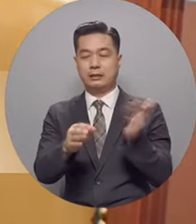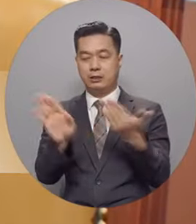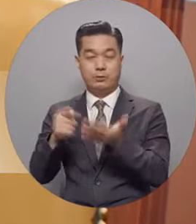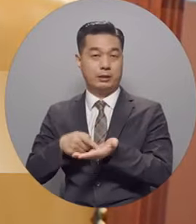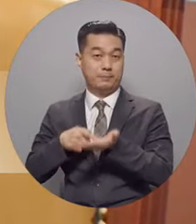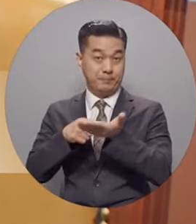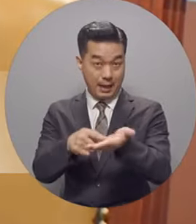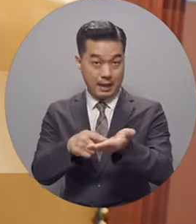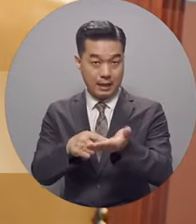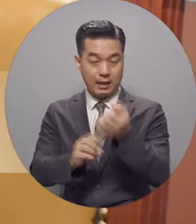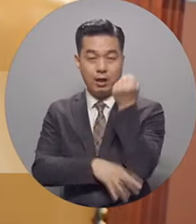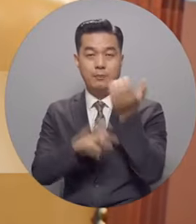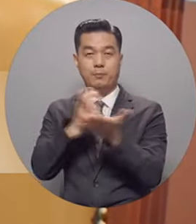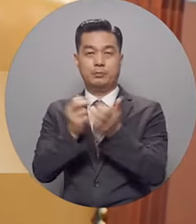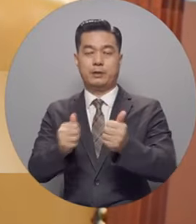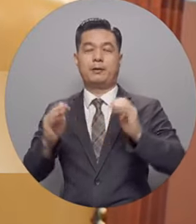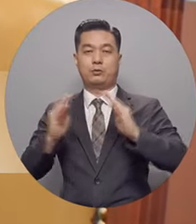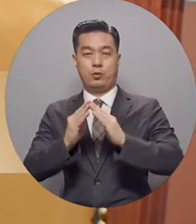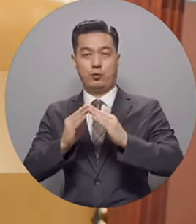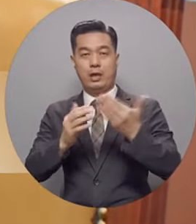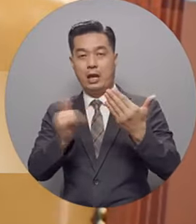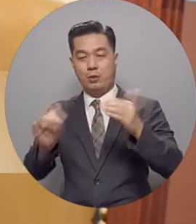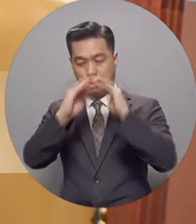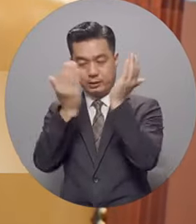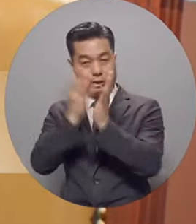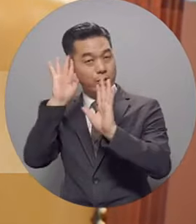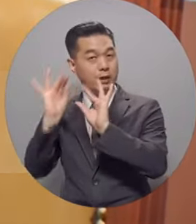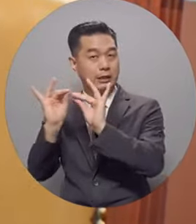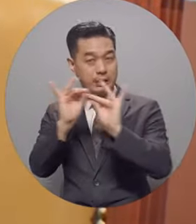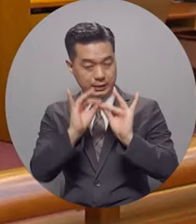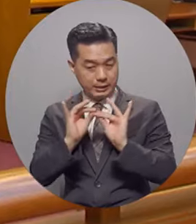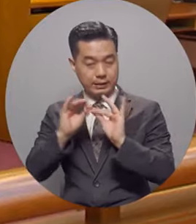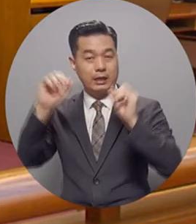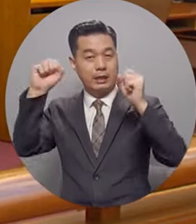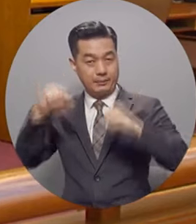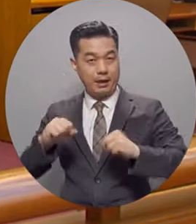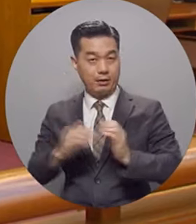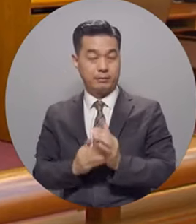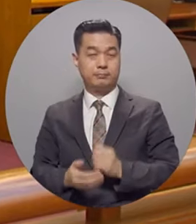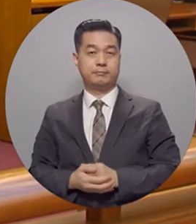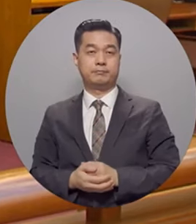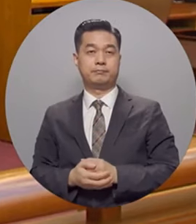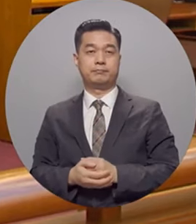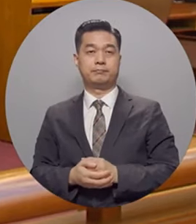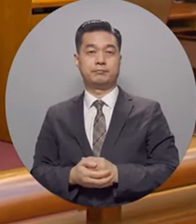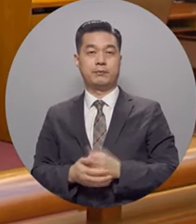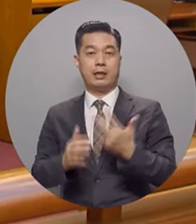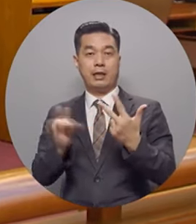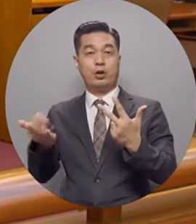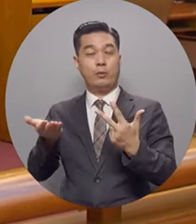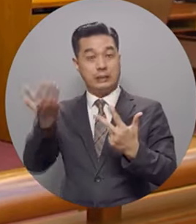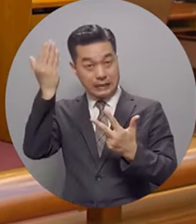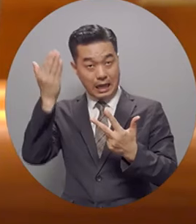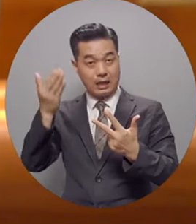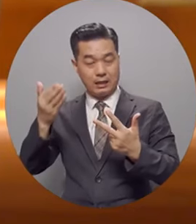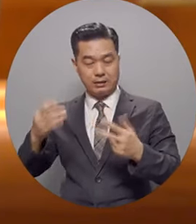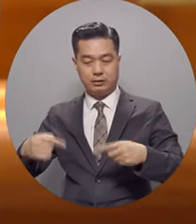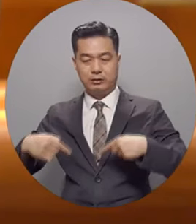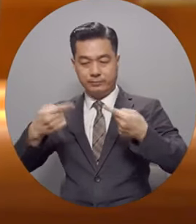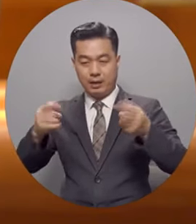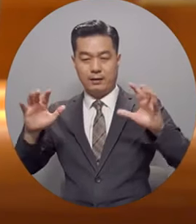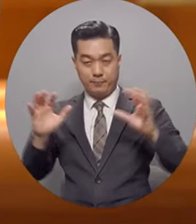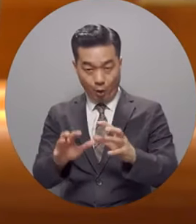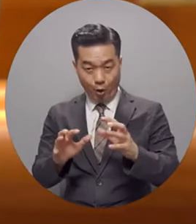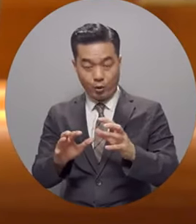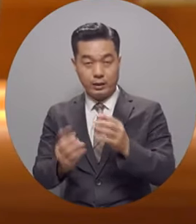헌법재판소가 재판관 아명 전 견으로 받아들였습니다 재판관 일곱명 이상이 출석해야 사건을 심리할